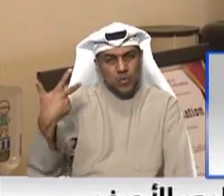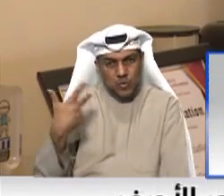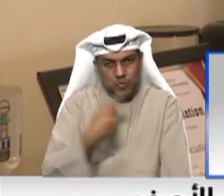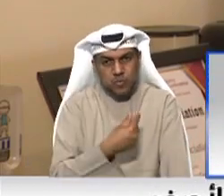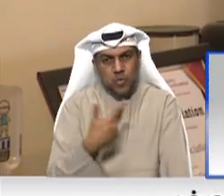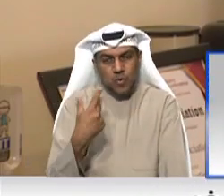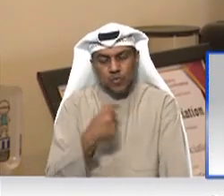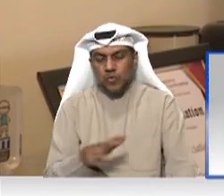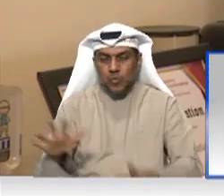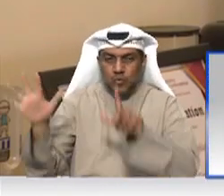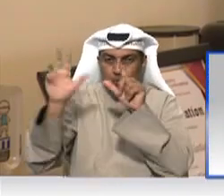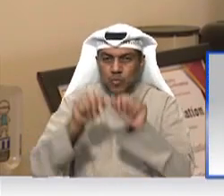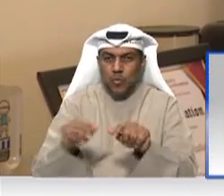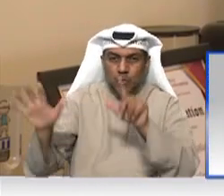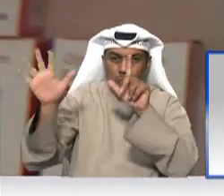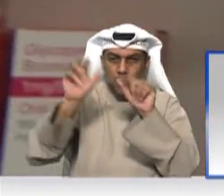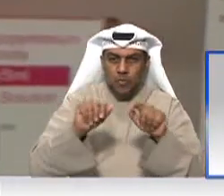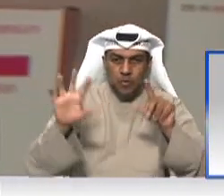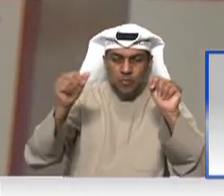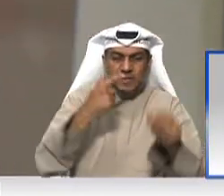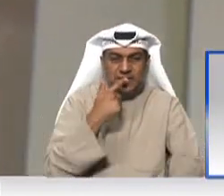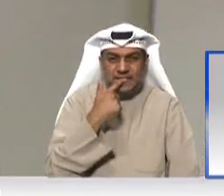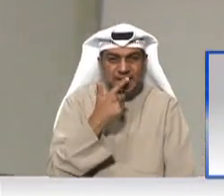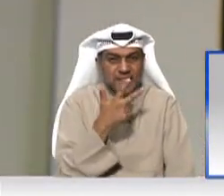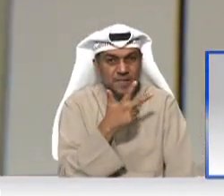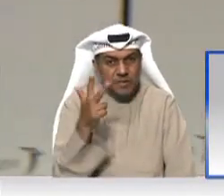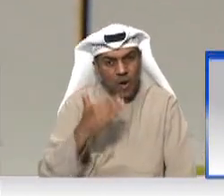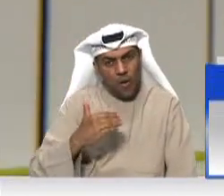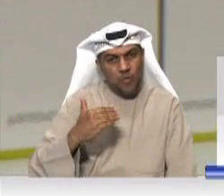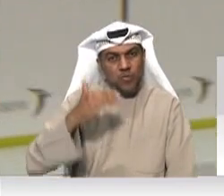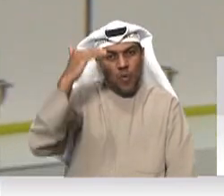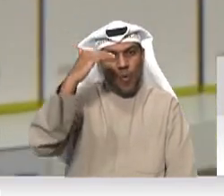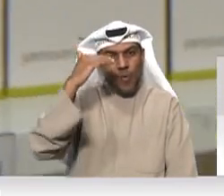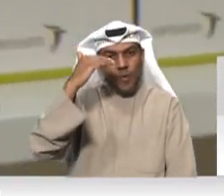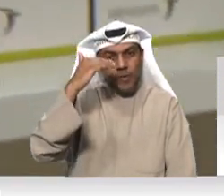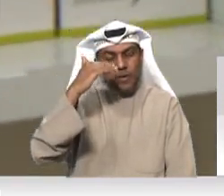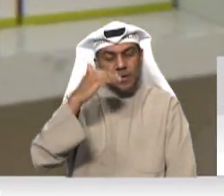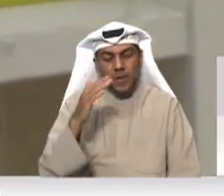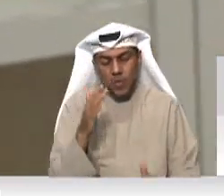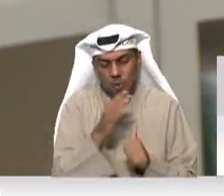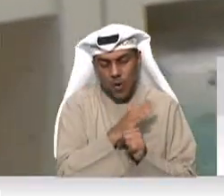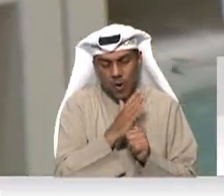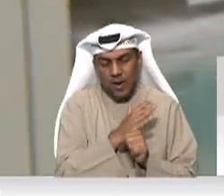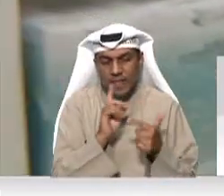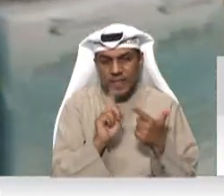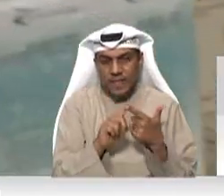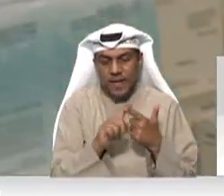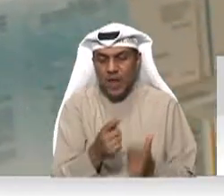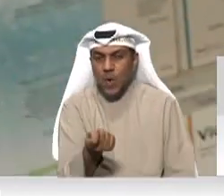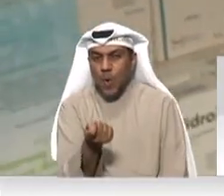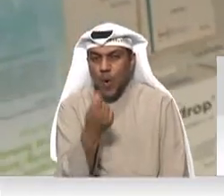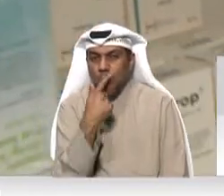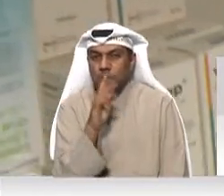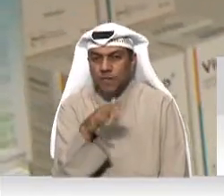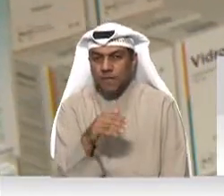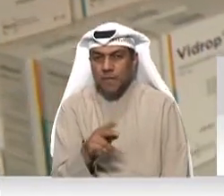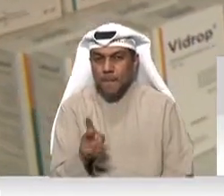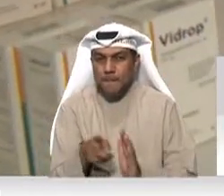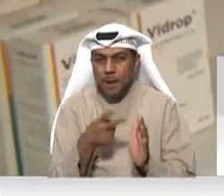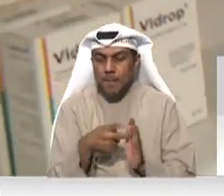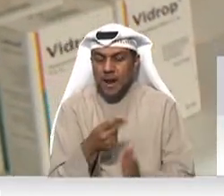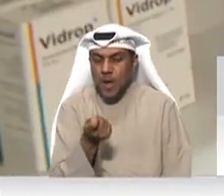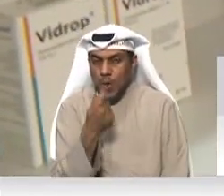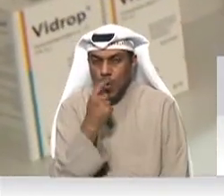وهي ياخذها المريض اللي هو فوق 18 سنه في دواء ثاني دخل هو عباره عن ادويه حبوب تاخذ مرتين او ثلاث مرات